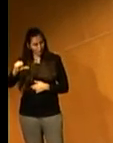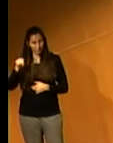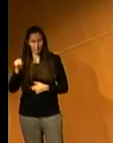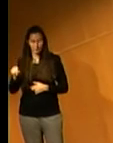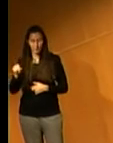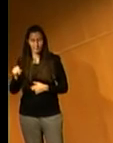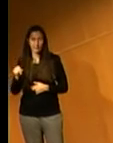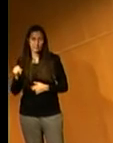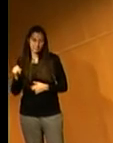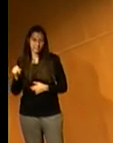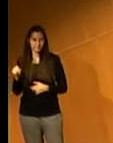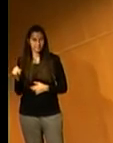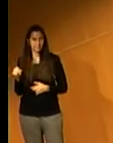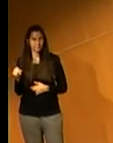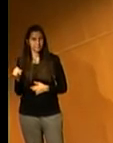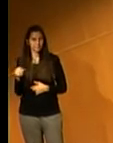il y a plusieurs...